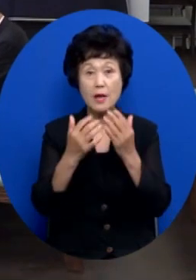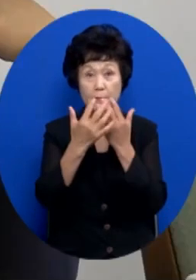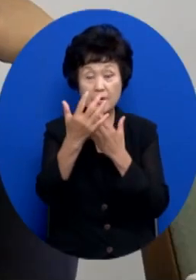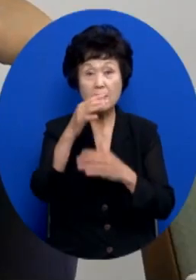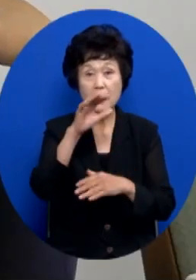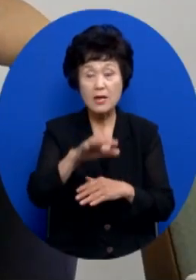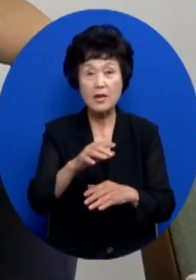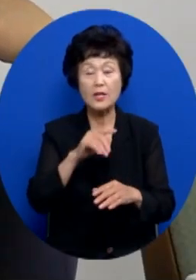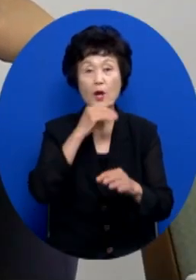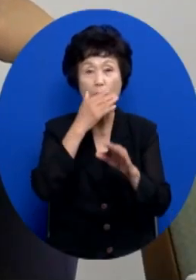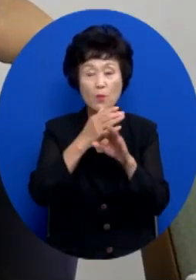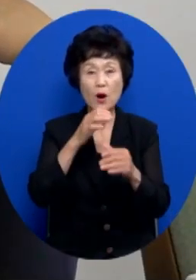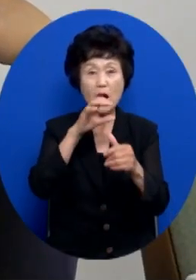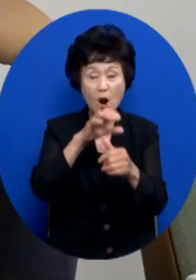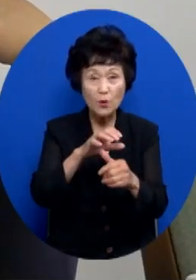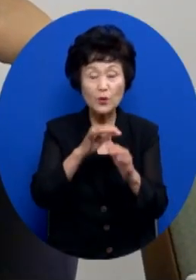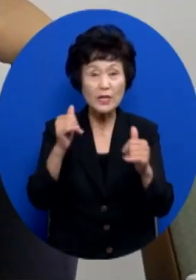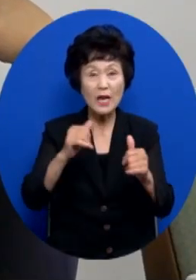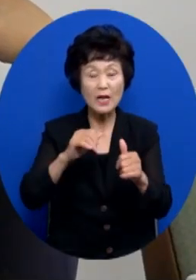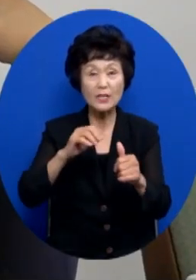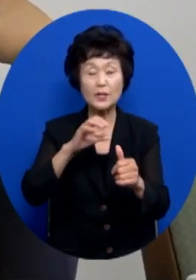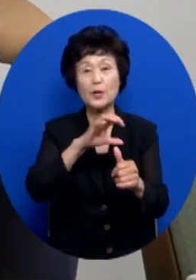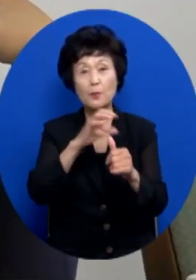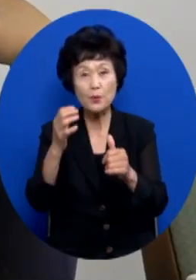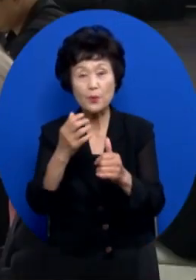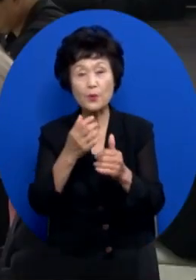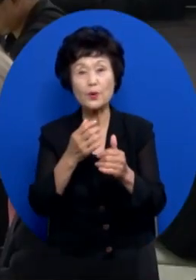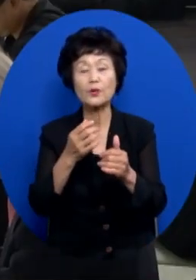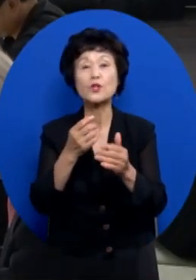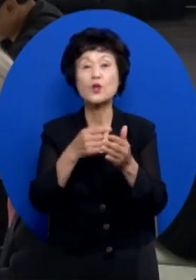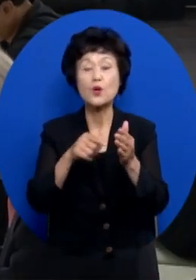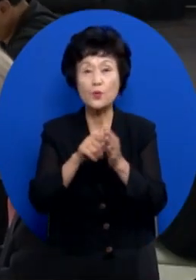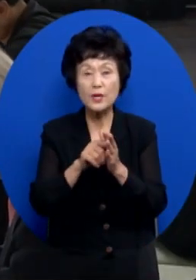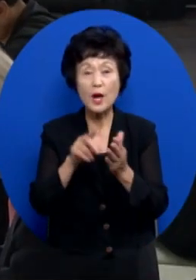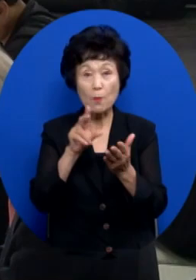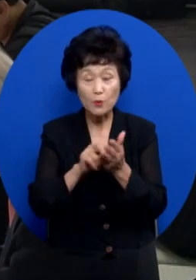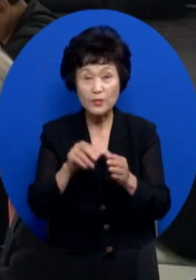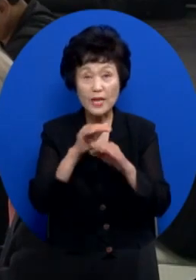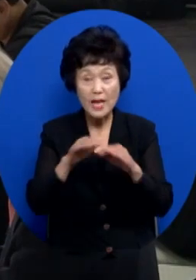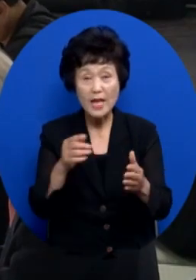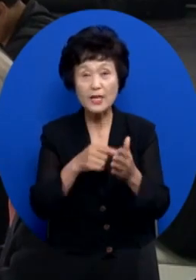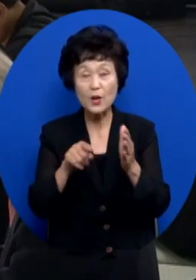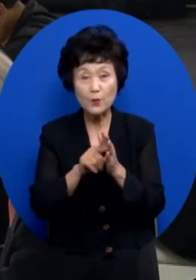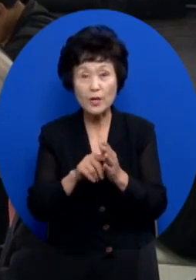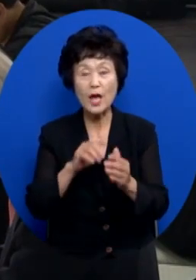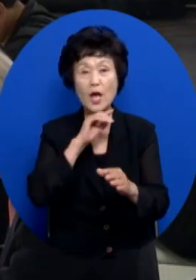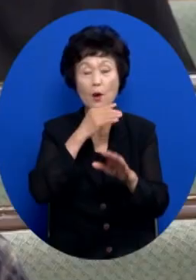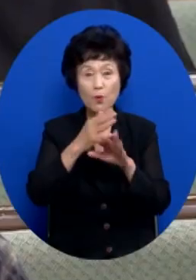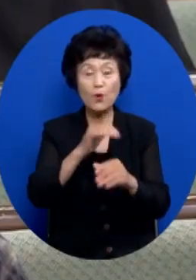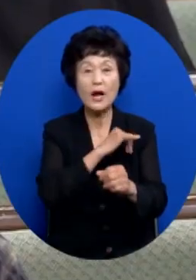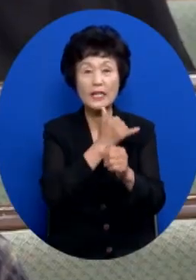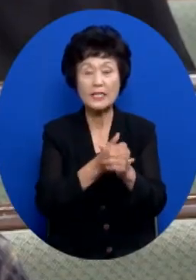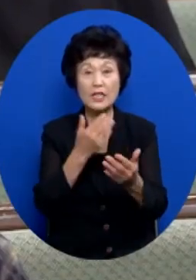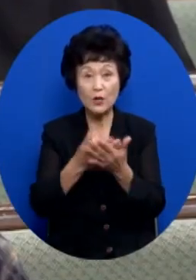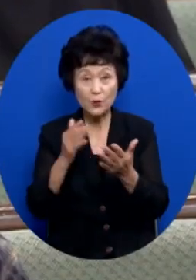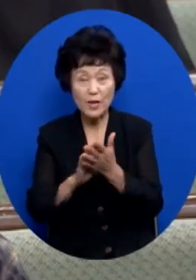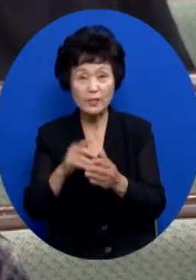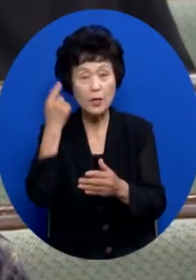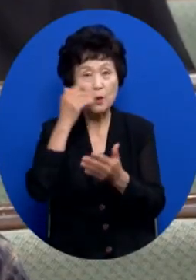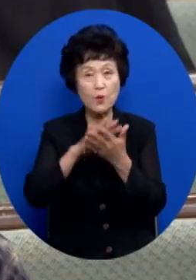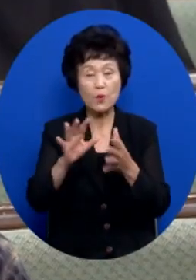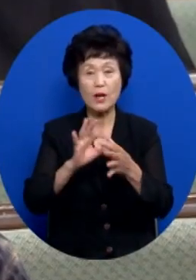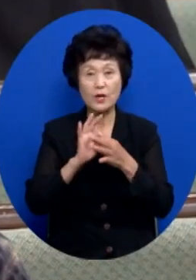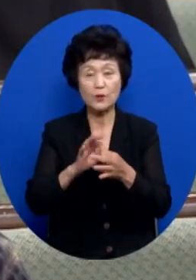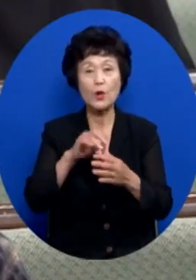콘퍼런스는 북한 억류자들의 송환을 위한 실마리를 찾고 남북미 관계 개선과 북한의 인권 개선, 평화를 통한